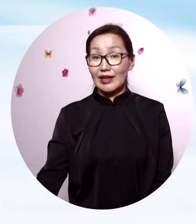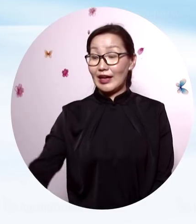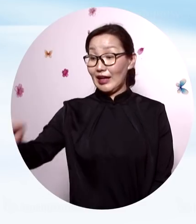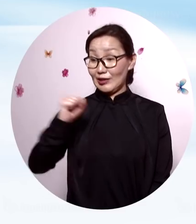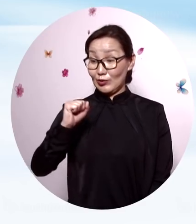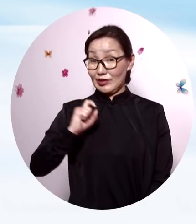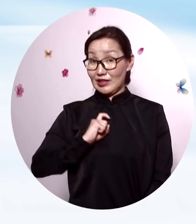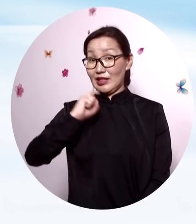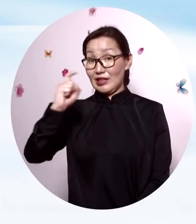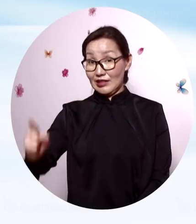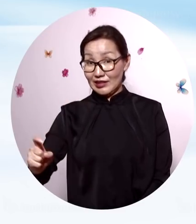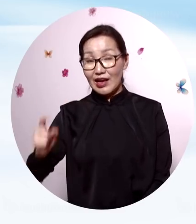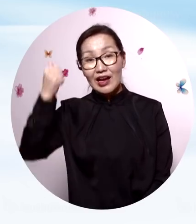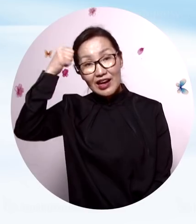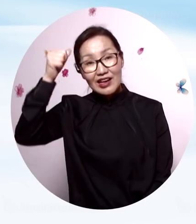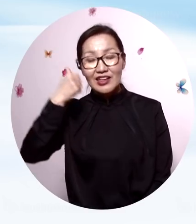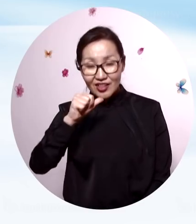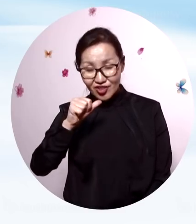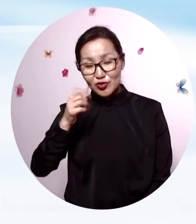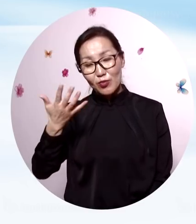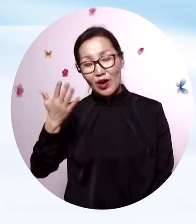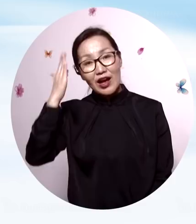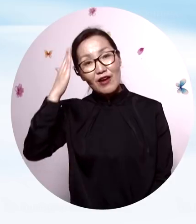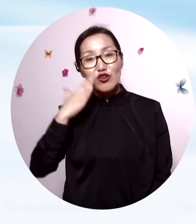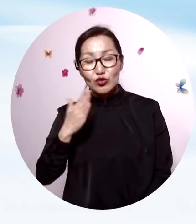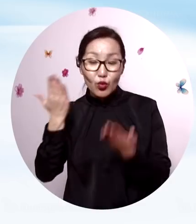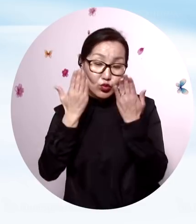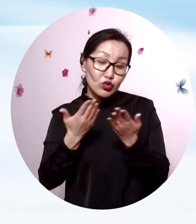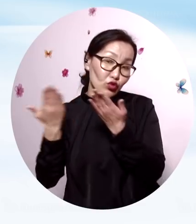Асуултанд хариулсан нэгэ ах ихч ээж авдаа уншиж өгөөрэй.